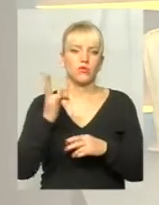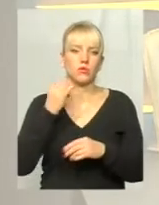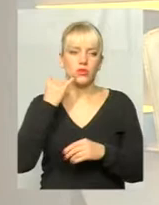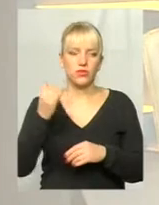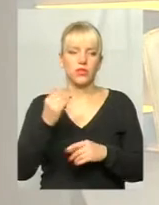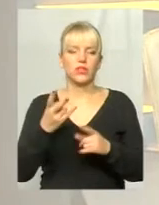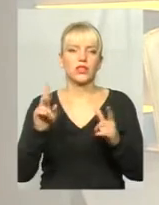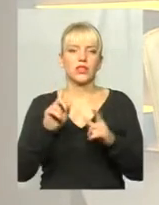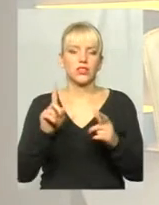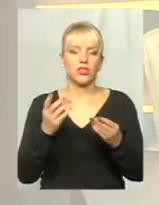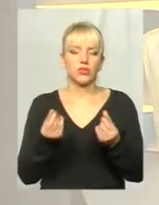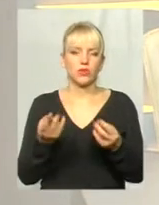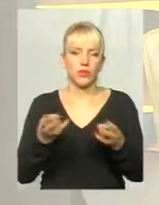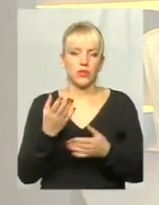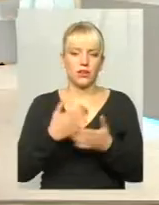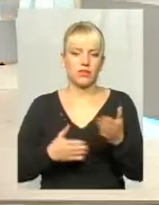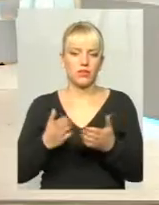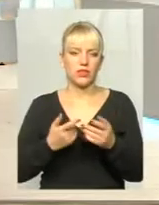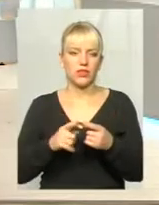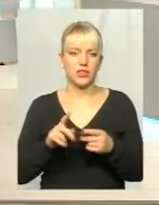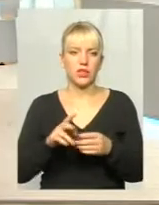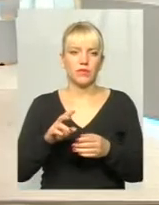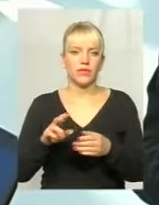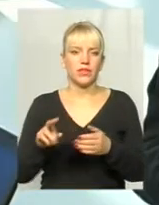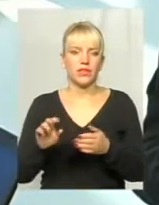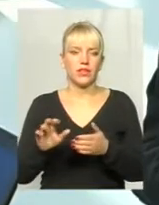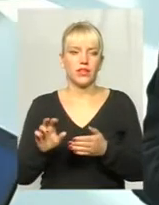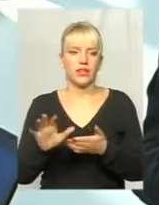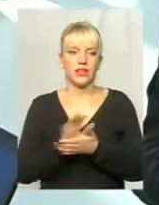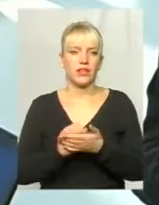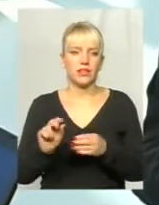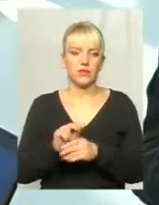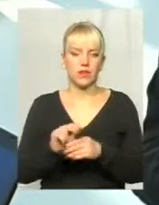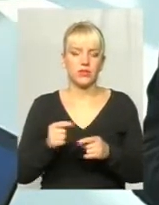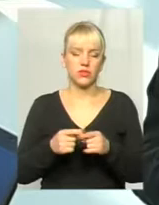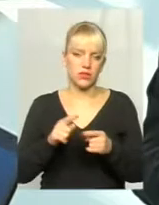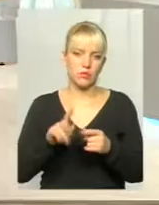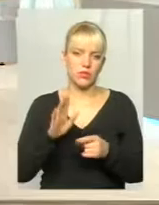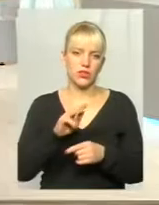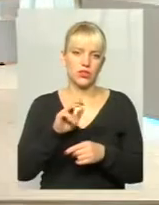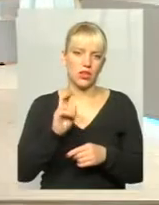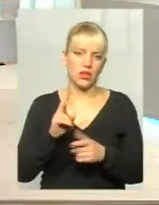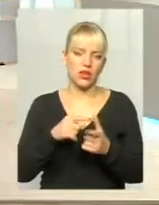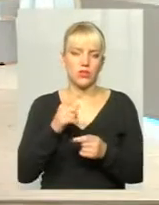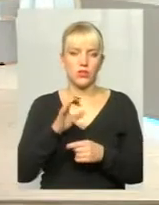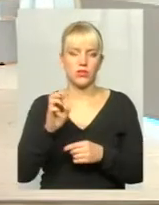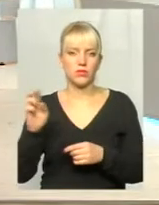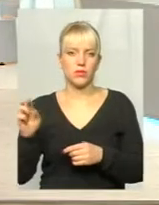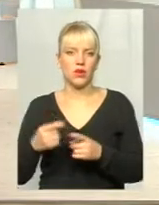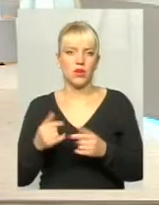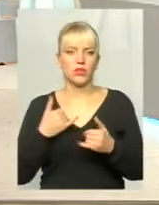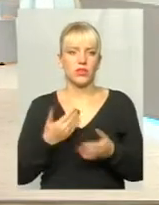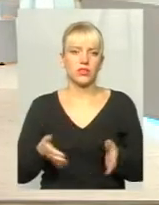мають ліквідовуватися несправності? Це буде або ОСББ, або буде ЖЕК. Я ще би хотіла, буквально у нас